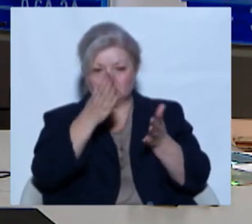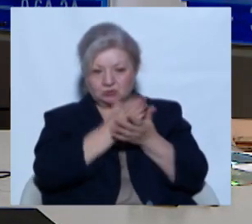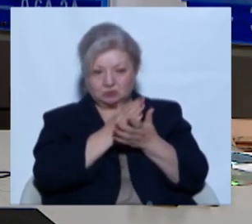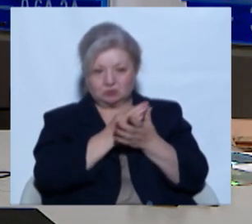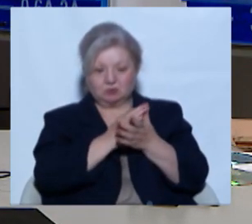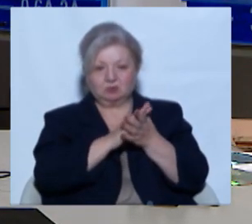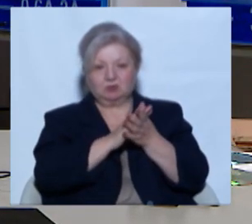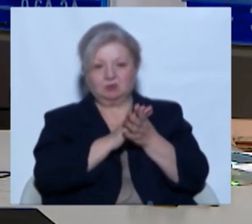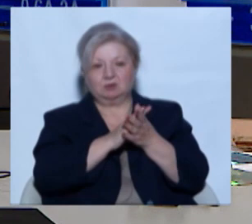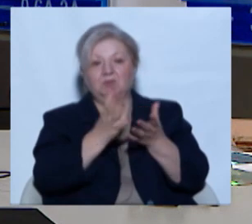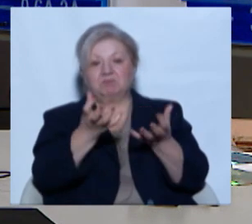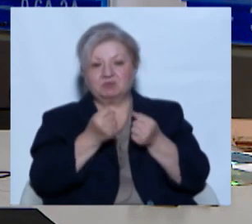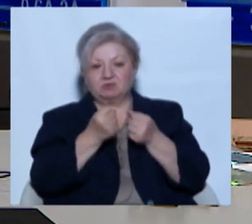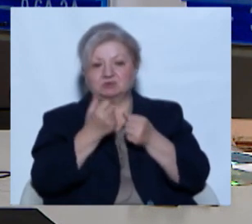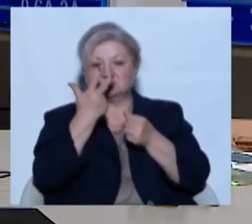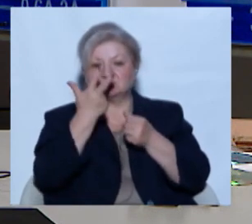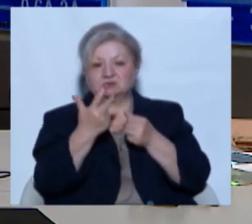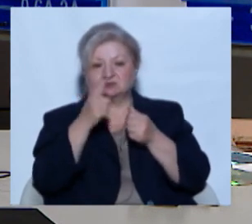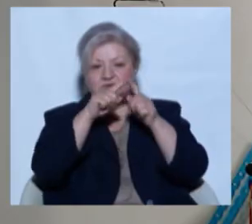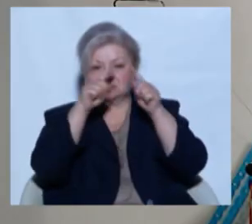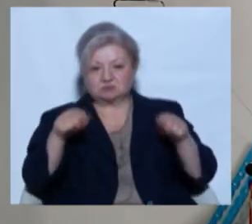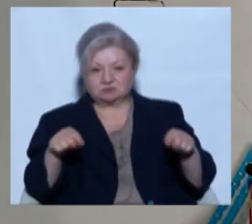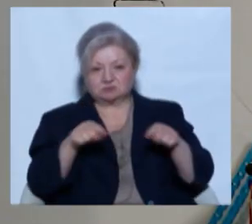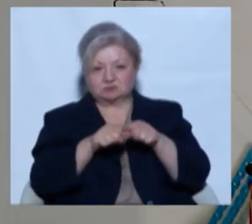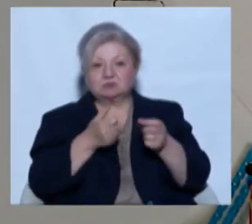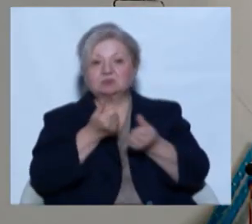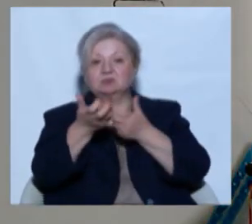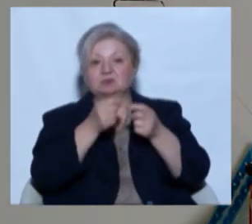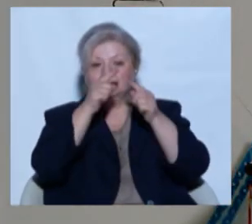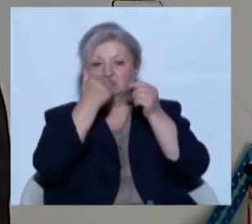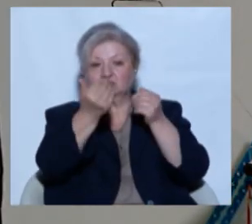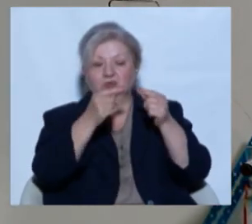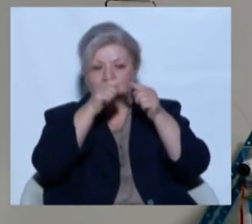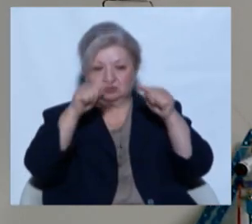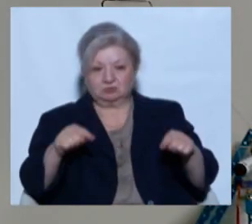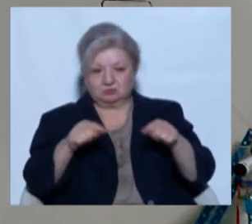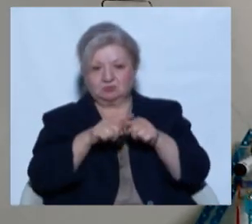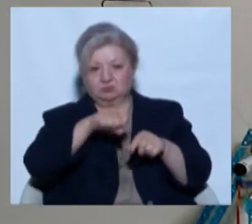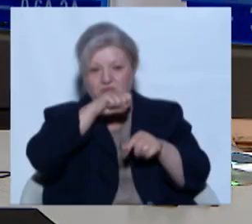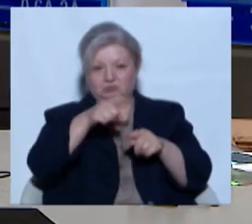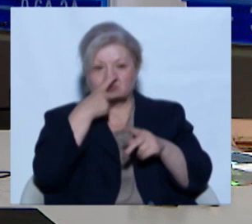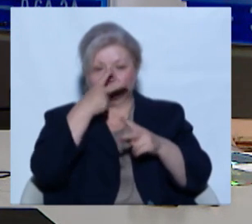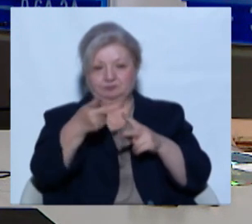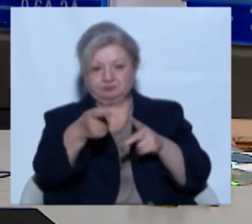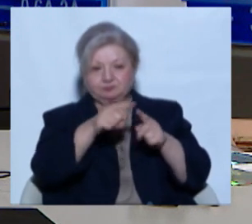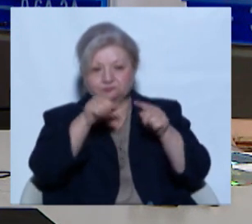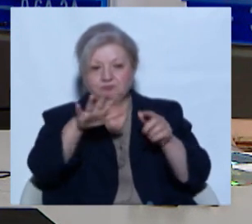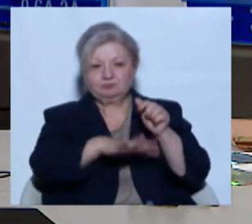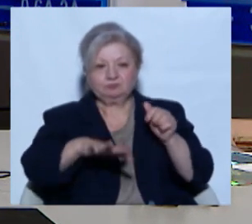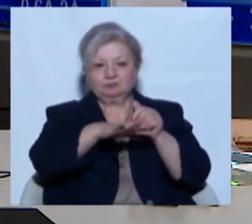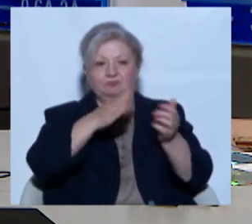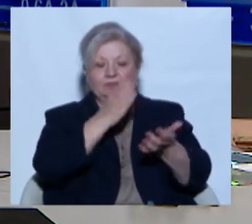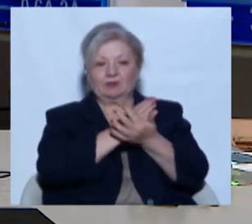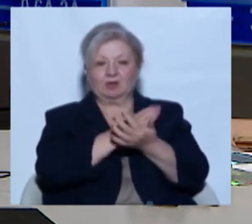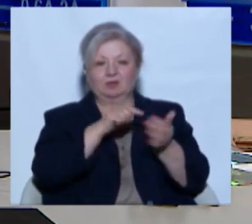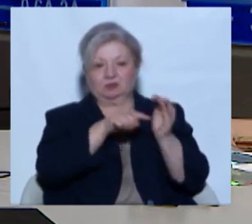დავანებოთ. მივიღეთ სამკუთხედი. გამოვთვალოთ მუშაობა ამ სამკუთხედის ფართობის საშუალებით, ხო? სამკუთხედის ფართობი